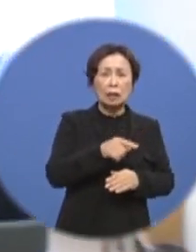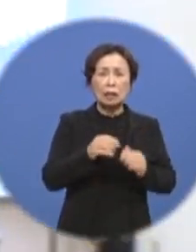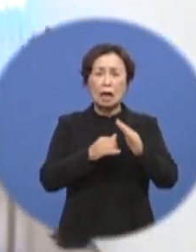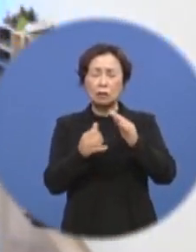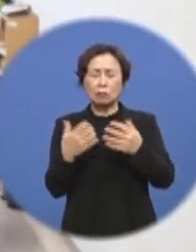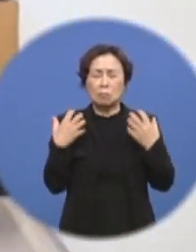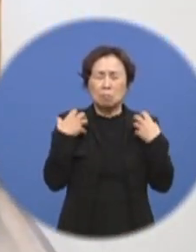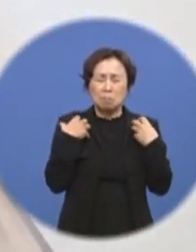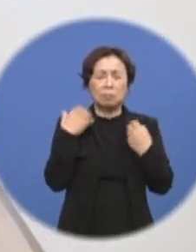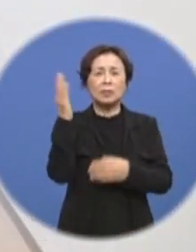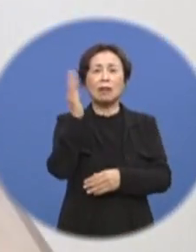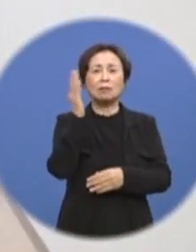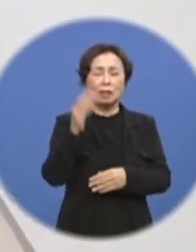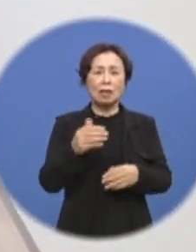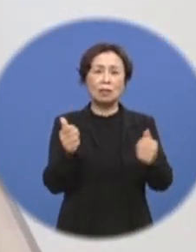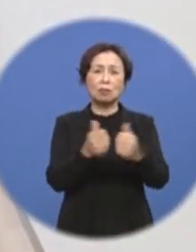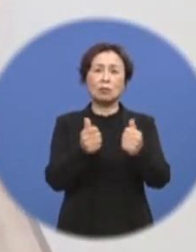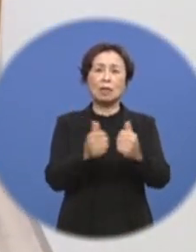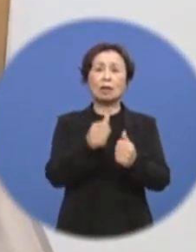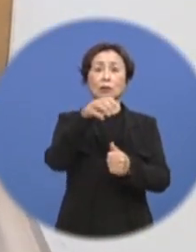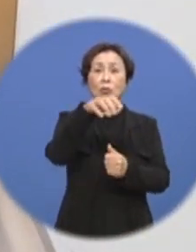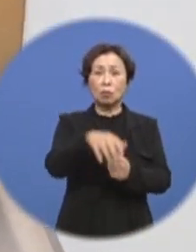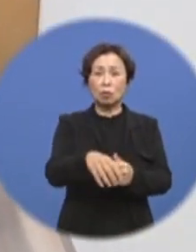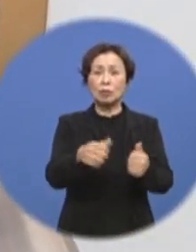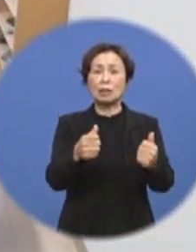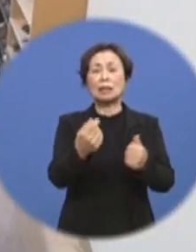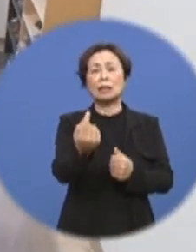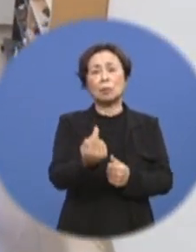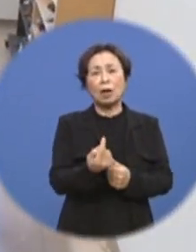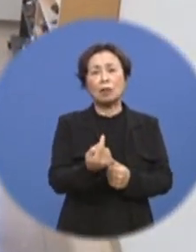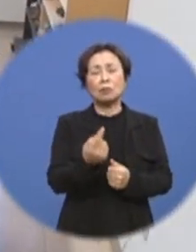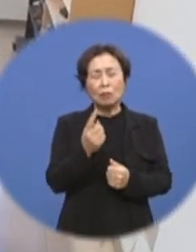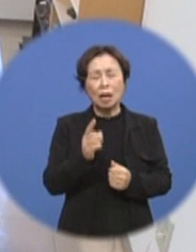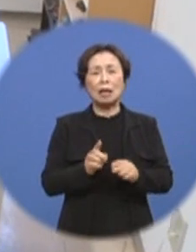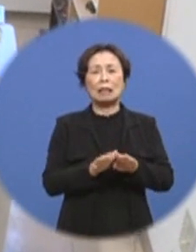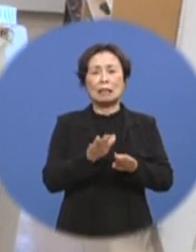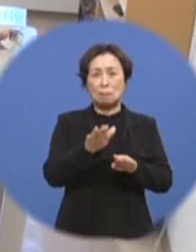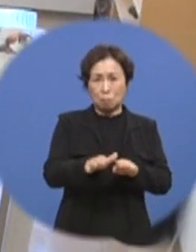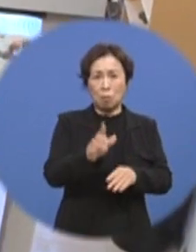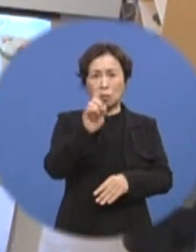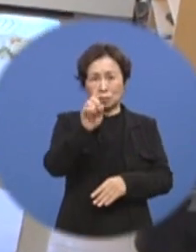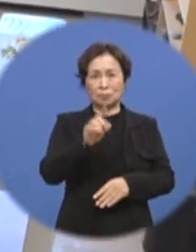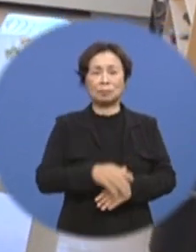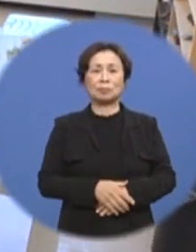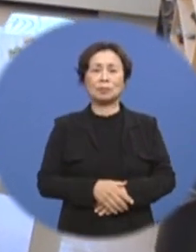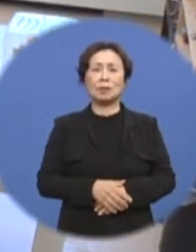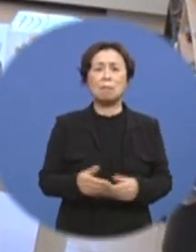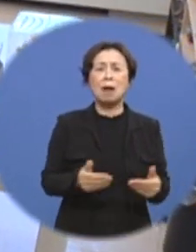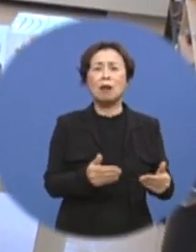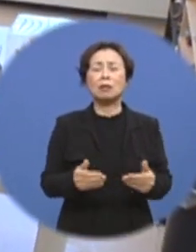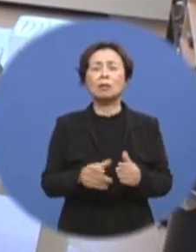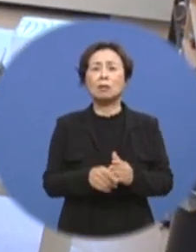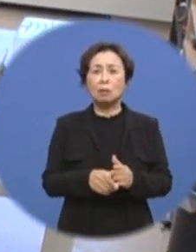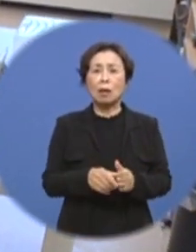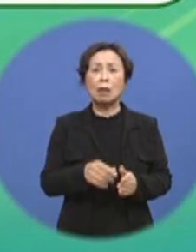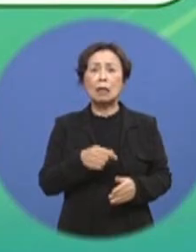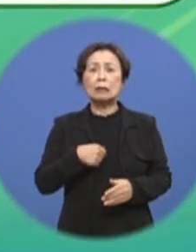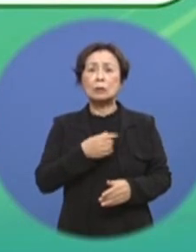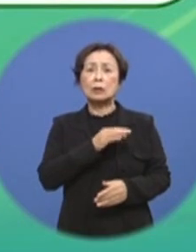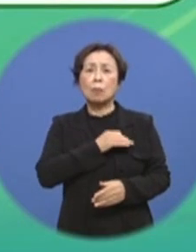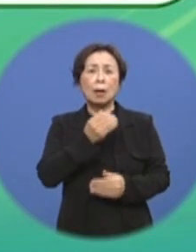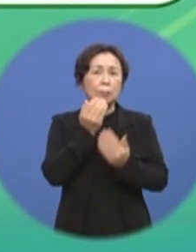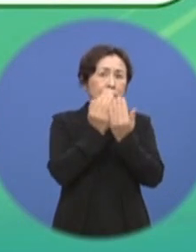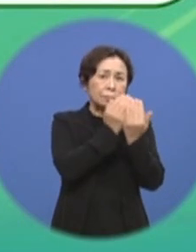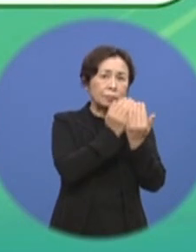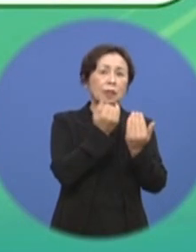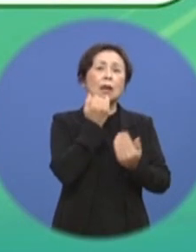ず相談機関に相談していただくことが第一歩につながります迷われる場合は匿名でもかまいません